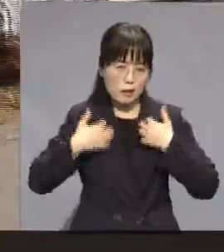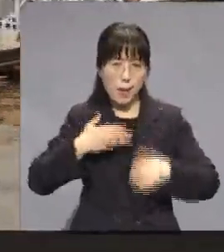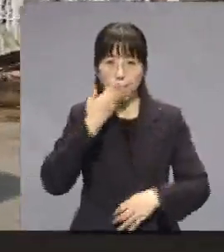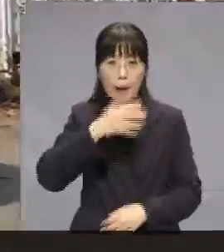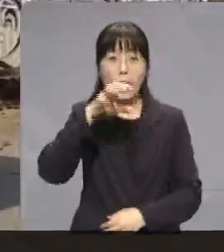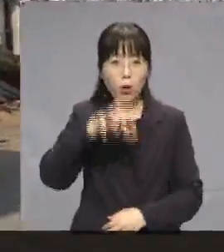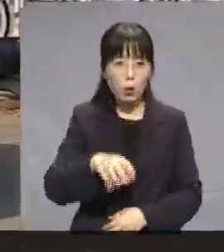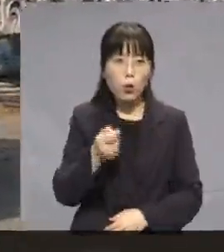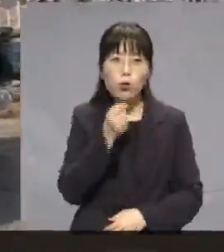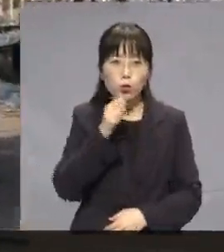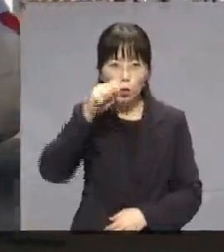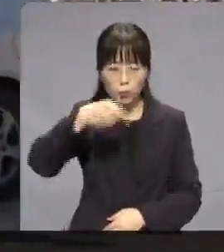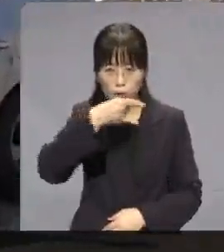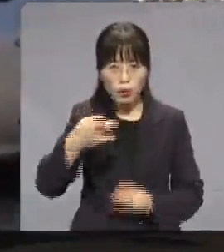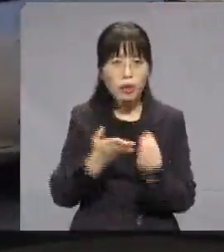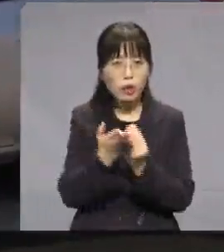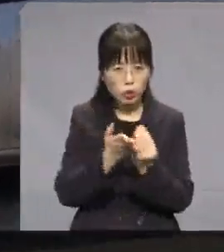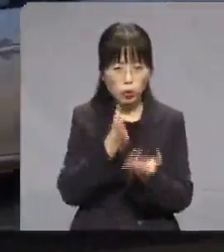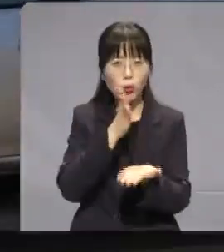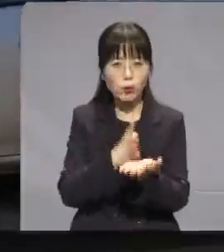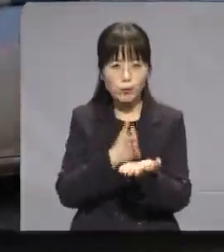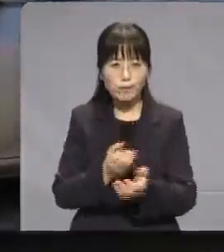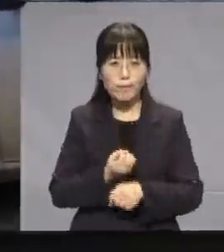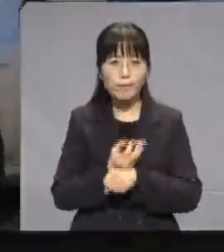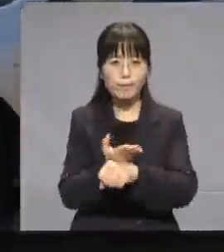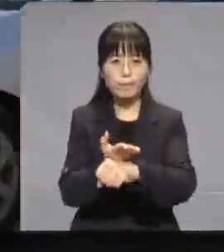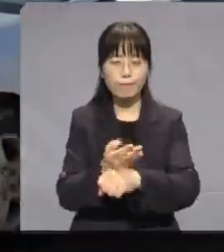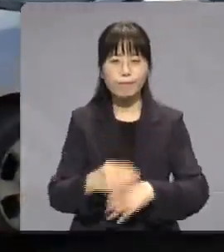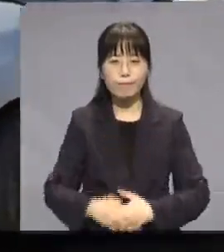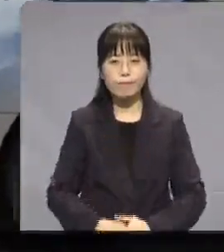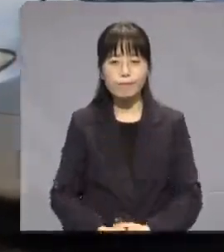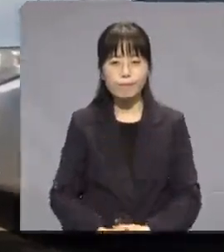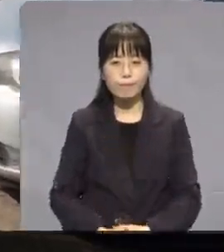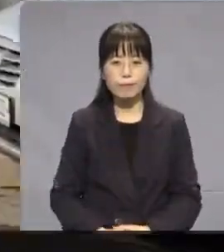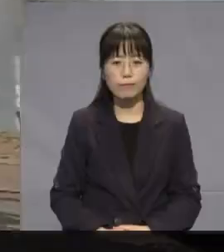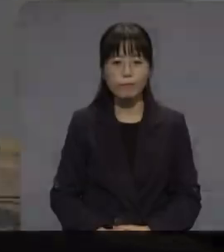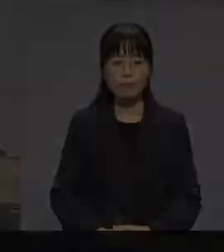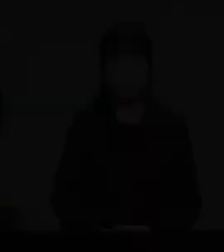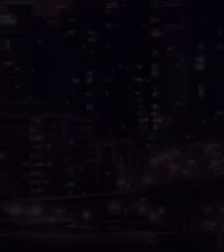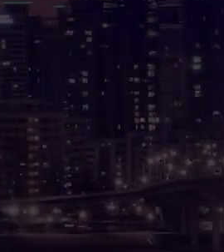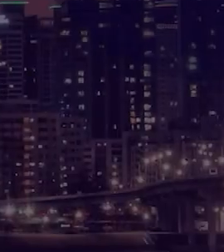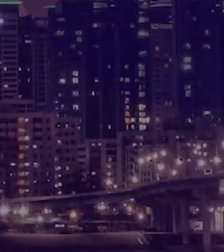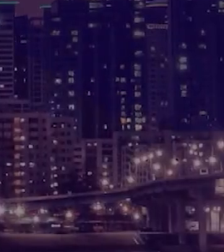즐길 수 있는 곳, 소무의도에서 OBS 섬통신원 김정영입니다.